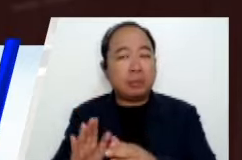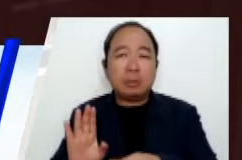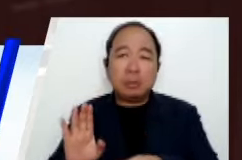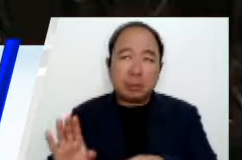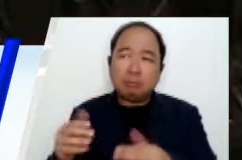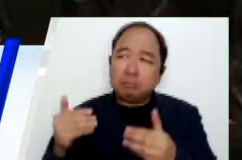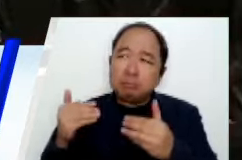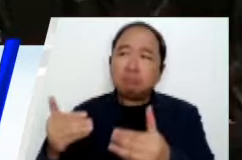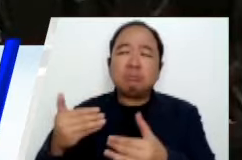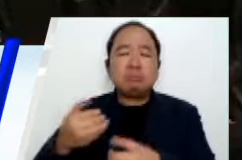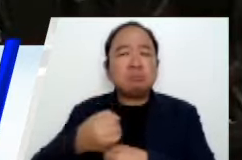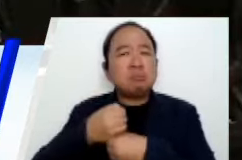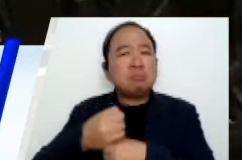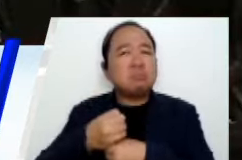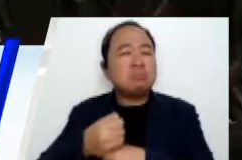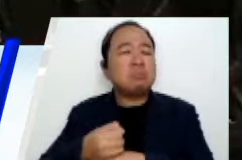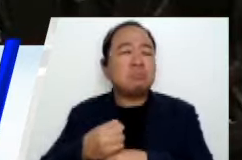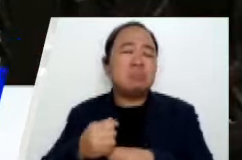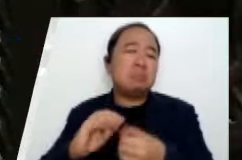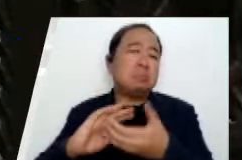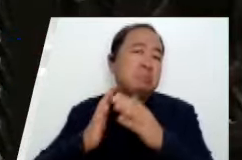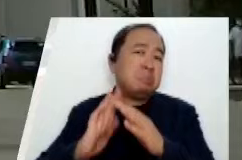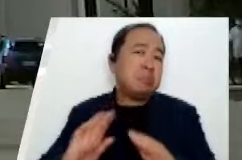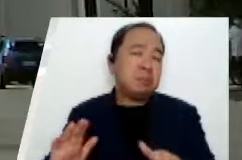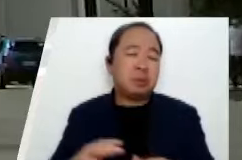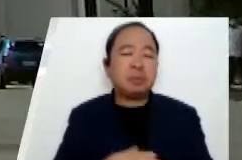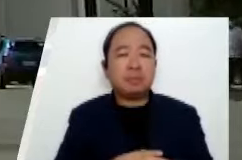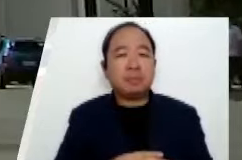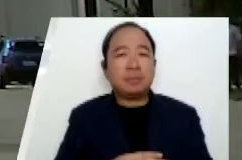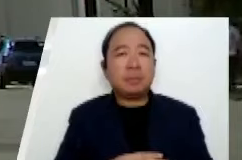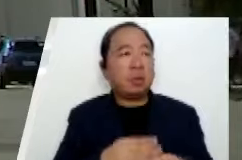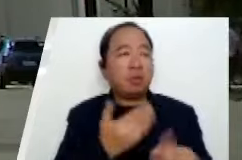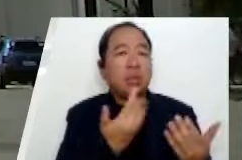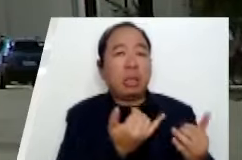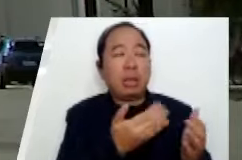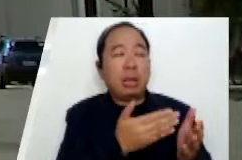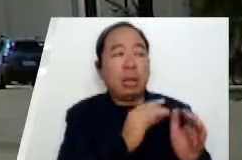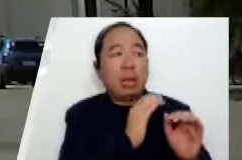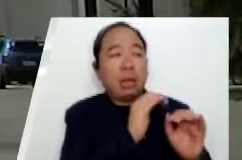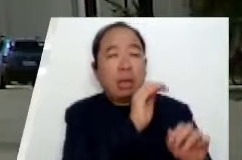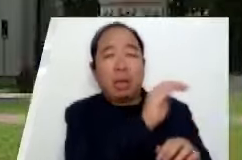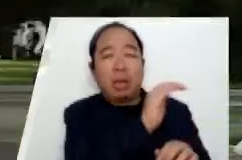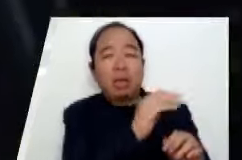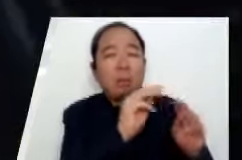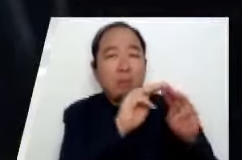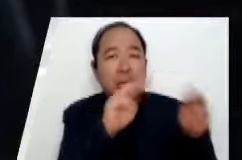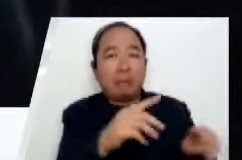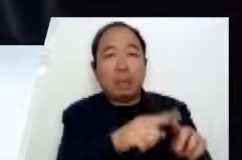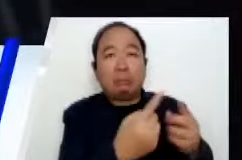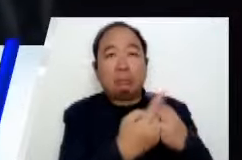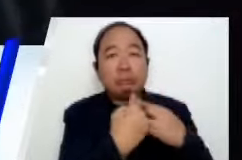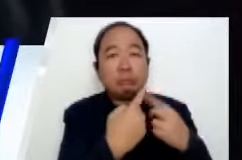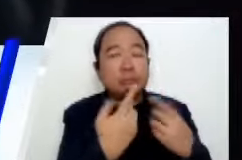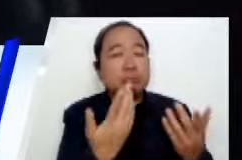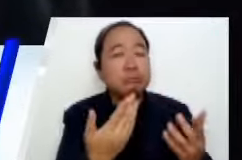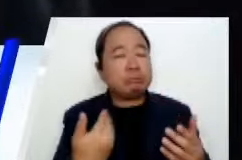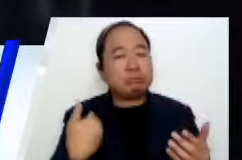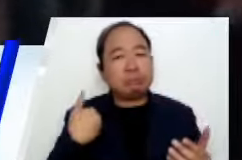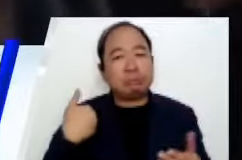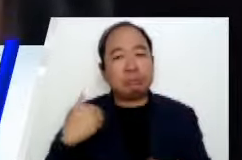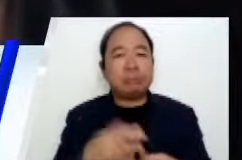rally peacefully. Hininga namin ang reaksyon ng Malacañang, pero wala pa silang tugon sa ngayon. Sa